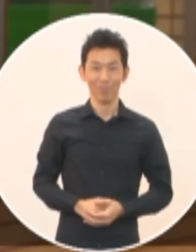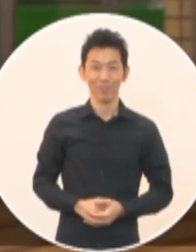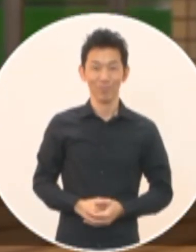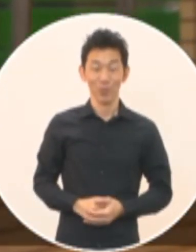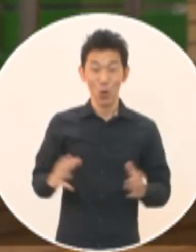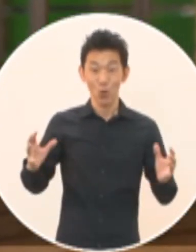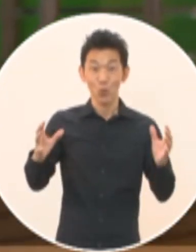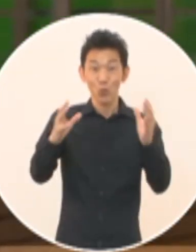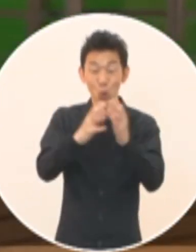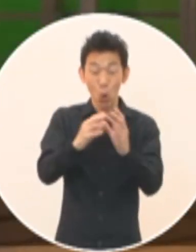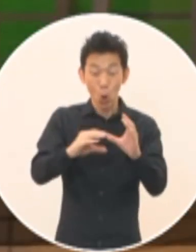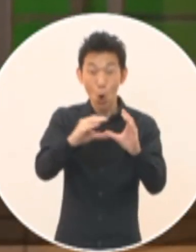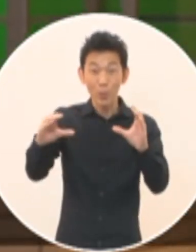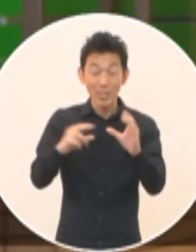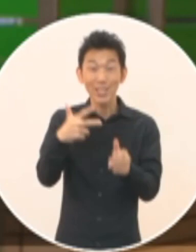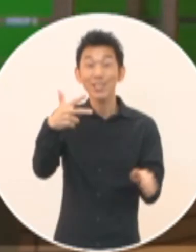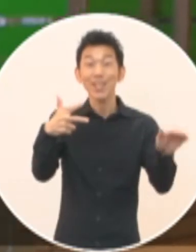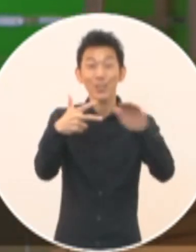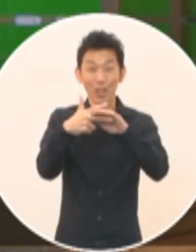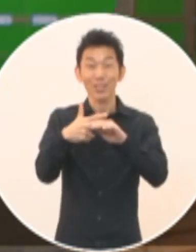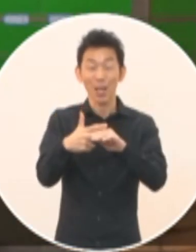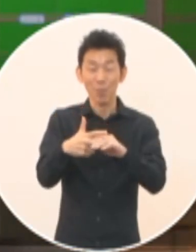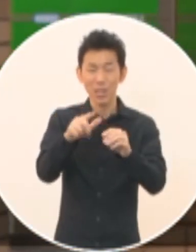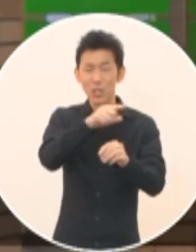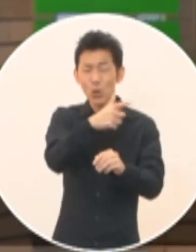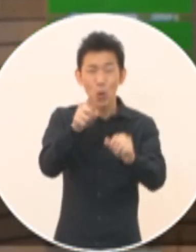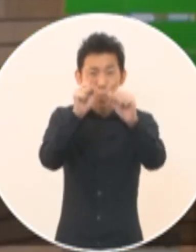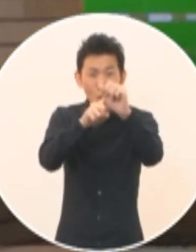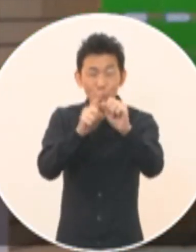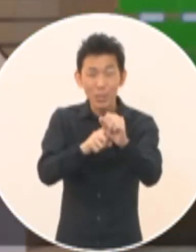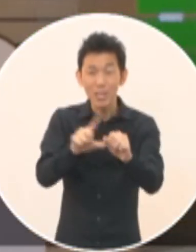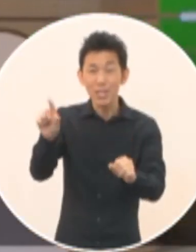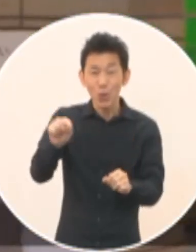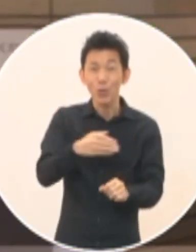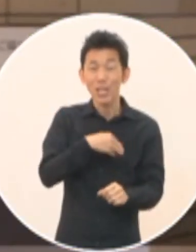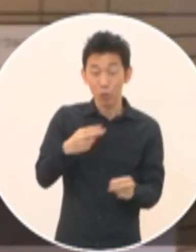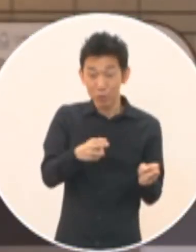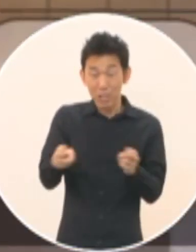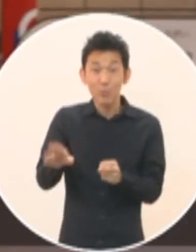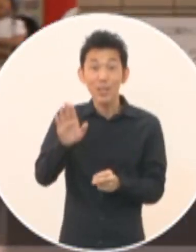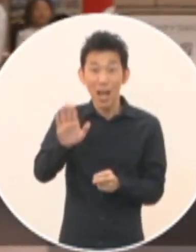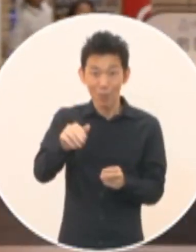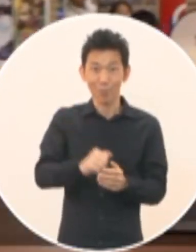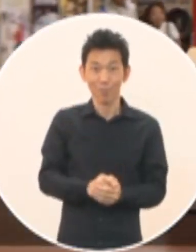複合コミュニティ施設とあって多目的に利用ができる設備が整え